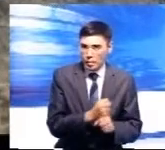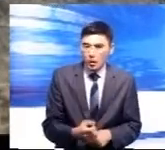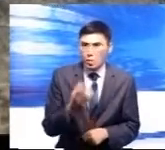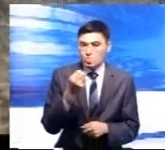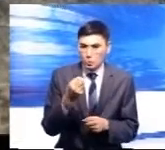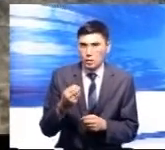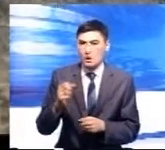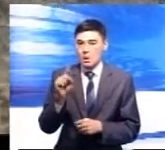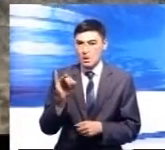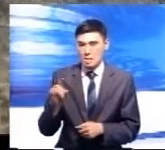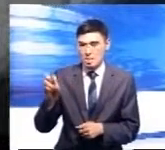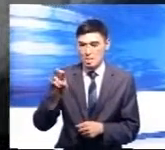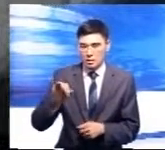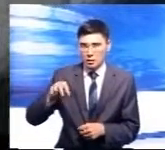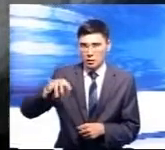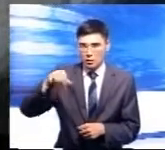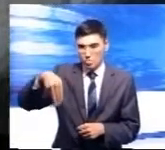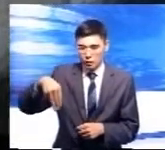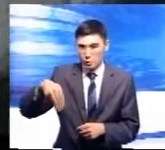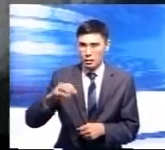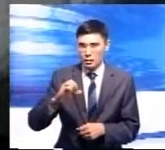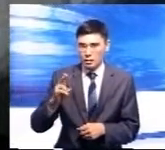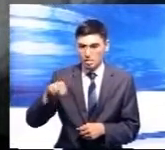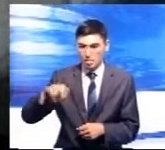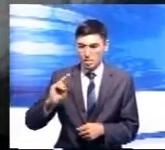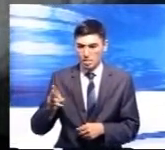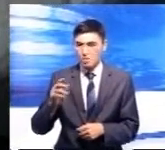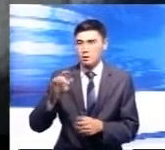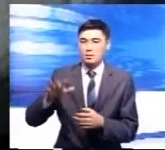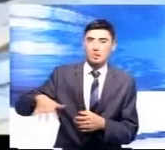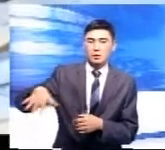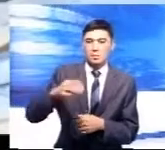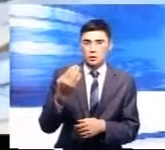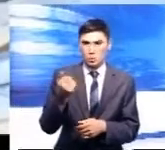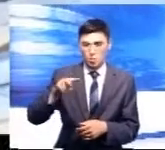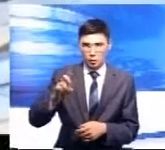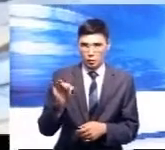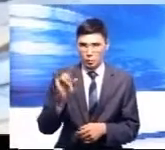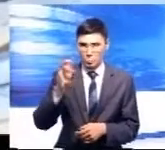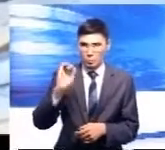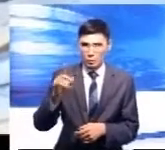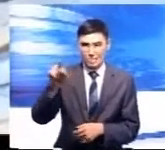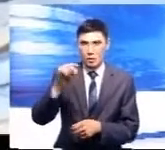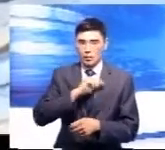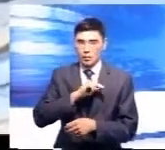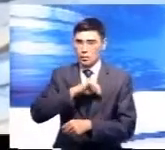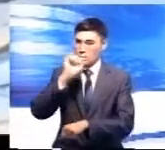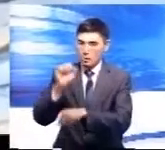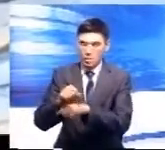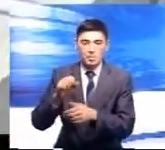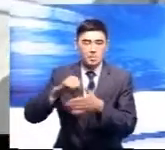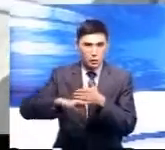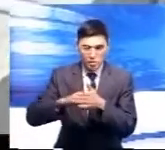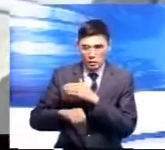подрядные организации «Азимут» и «СМПК-410» в Шульбинске приостановили работы в связи с отсутствием сырья. В селе Кайна ремонтные